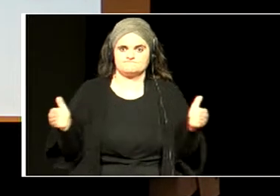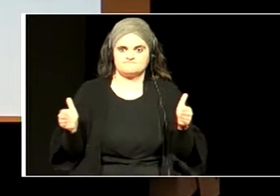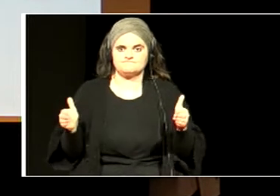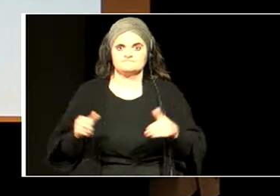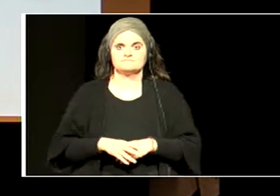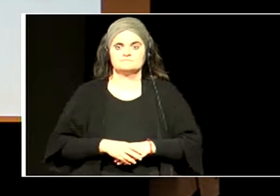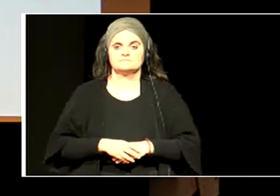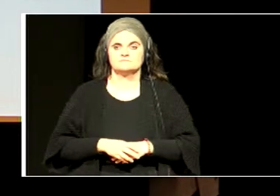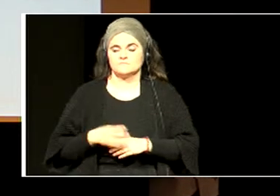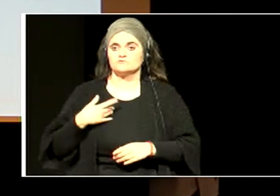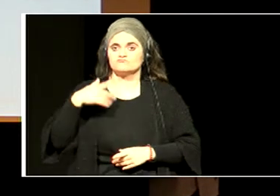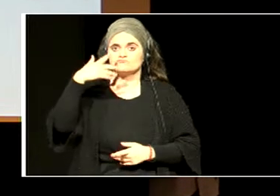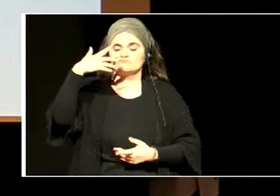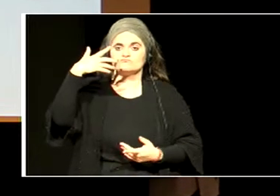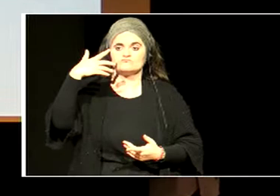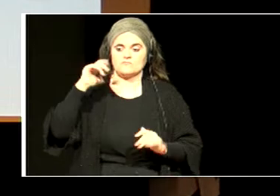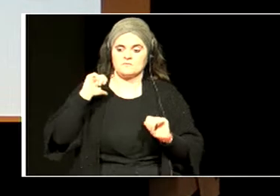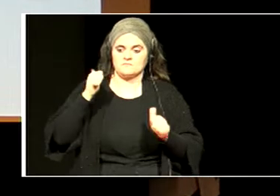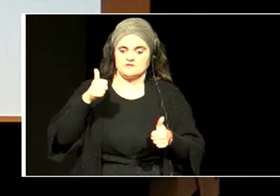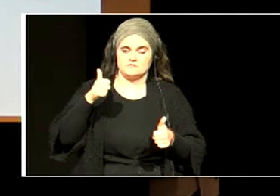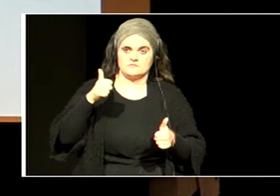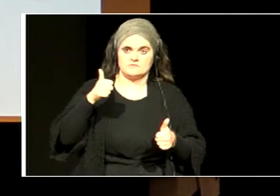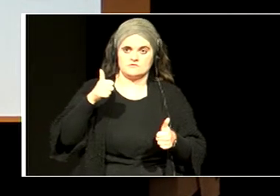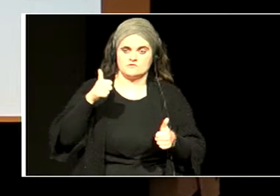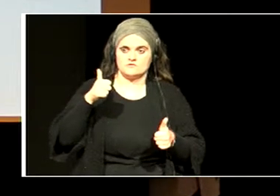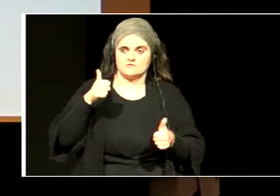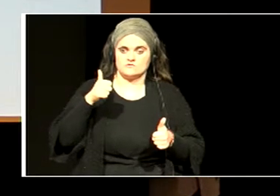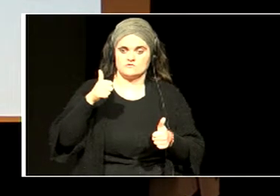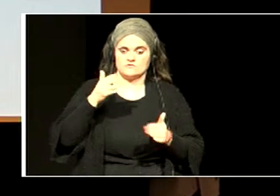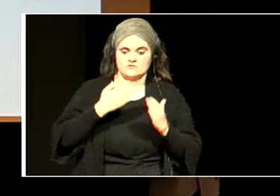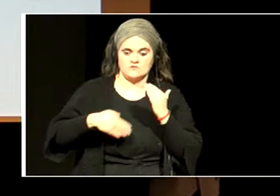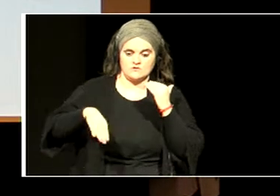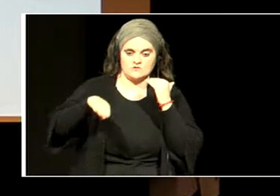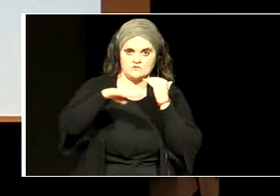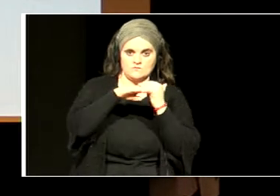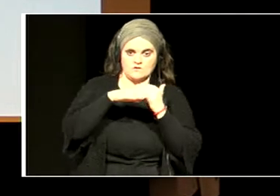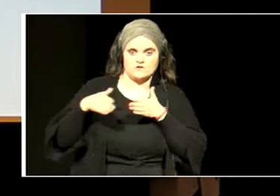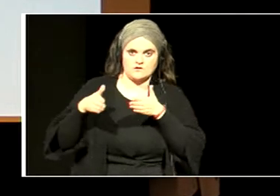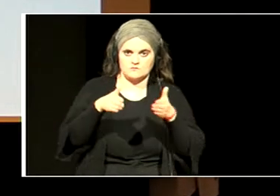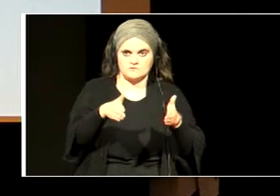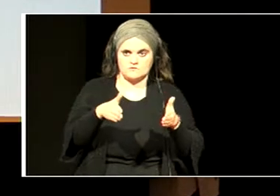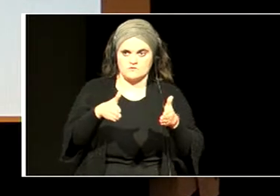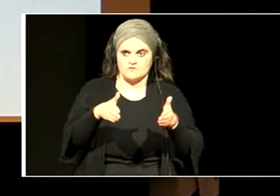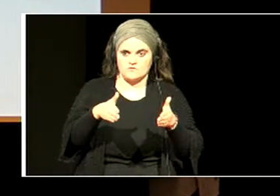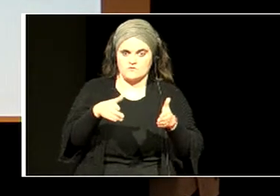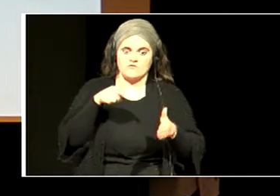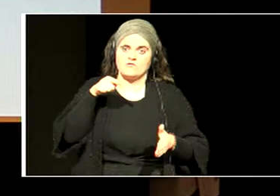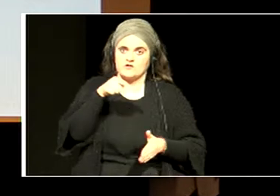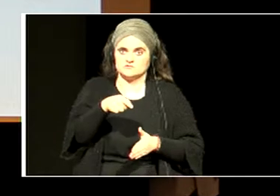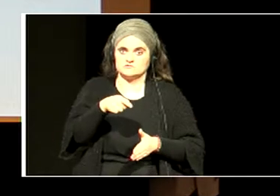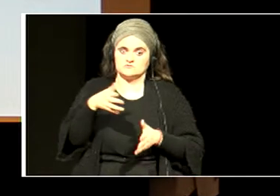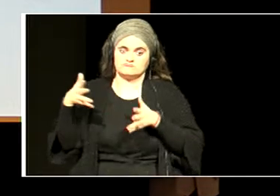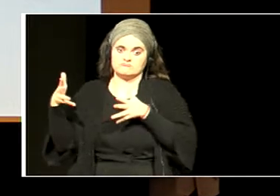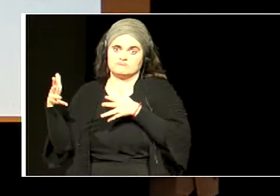Eta sinisten dugu hasieran jartzen zen moduan, berdintasuna dela bidea eta horretan daukagula jarrita